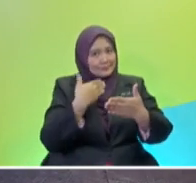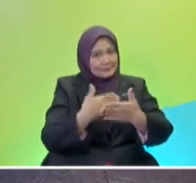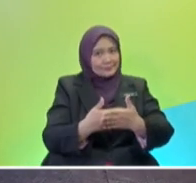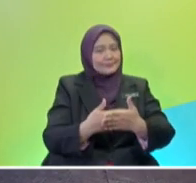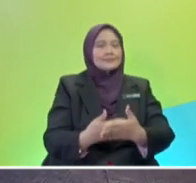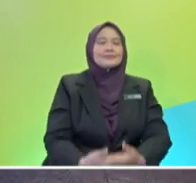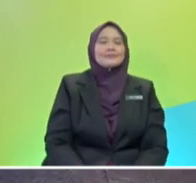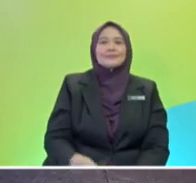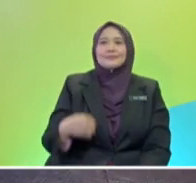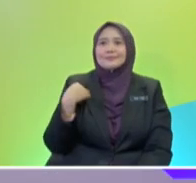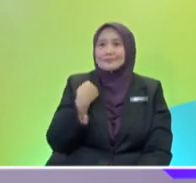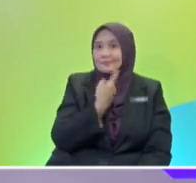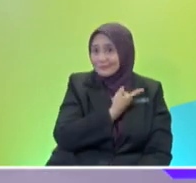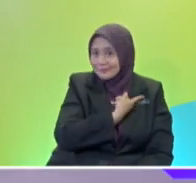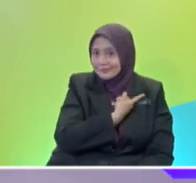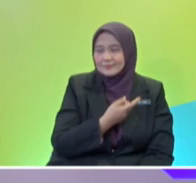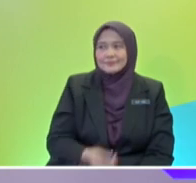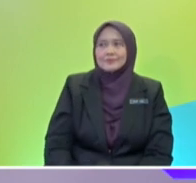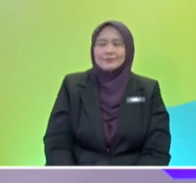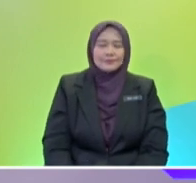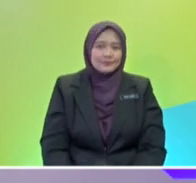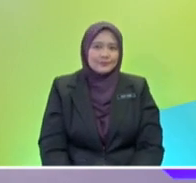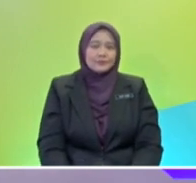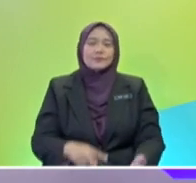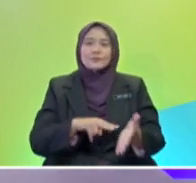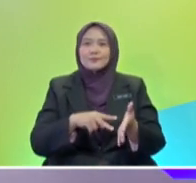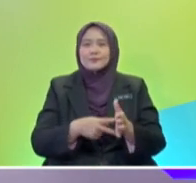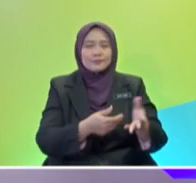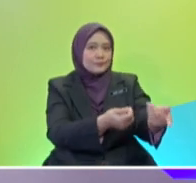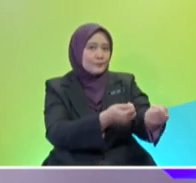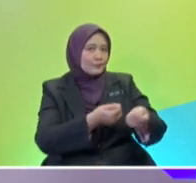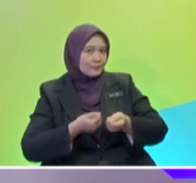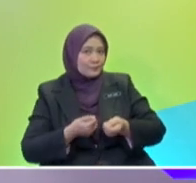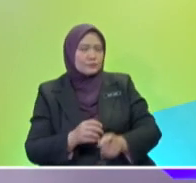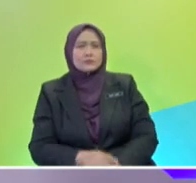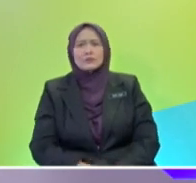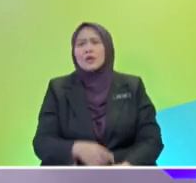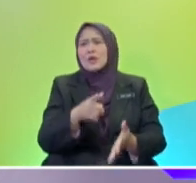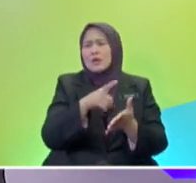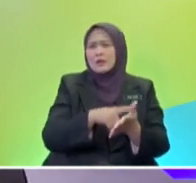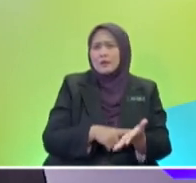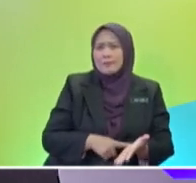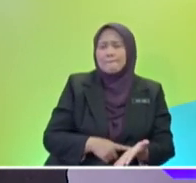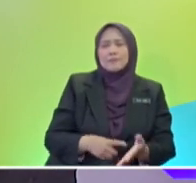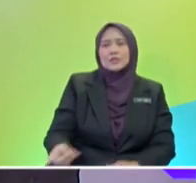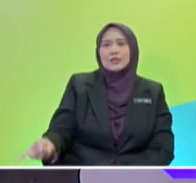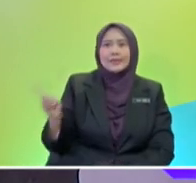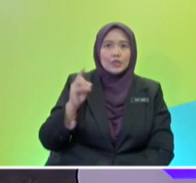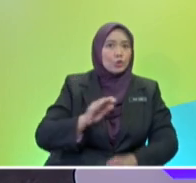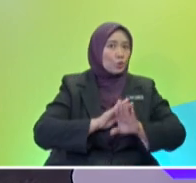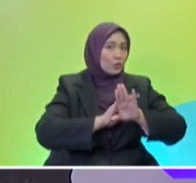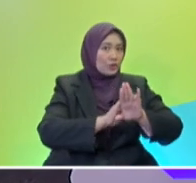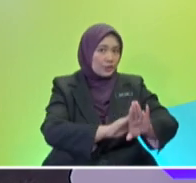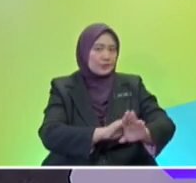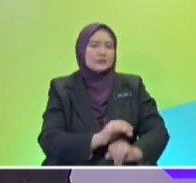mendekati saya itu maksud tarikan dan apa pula maksud